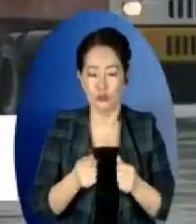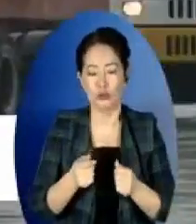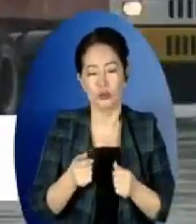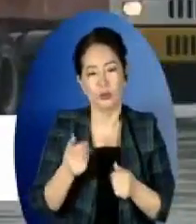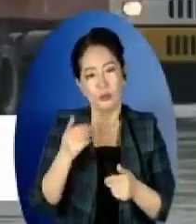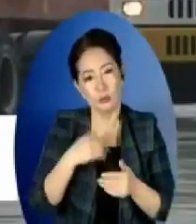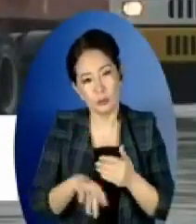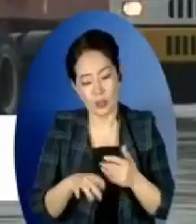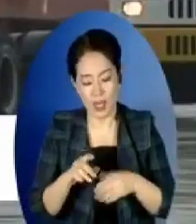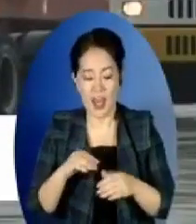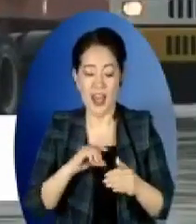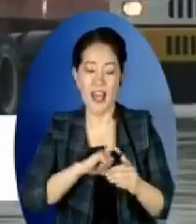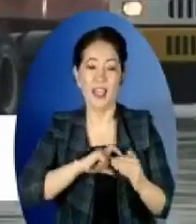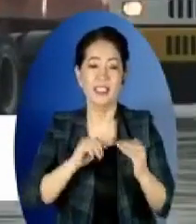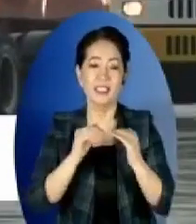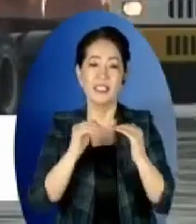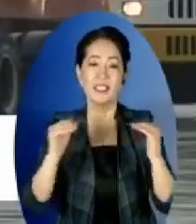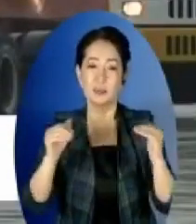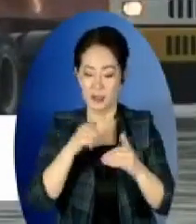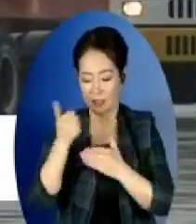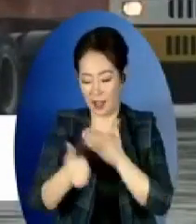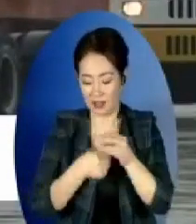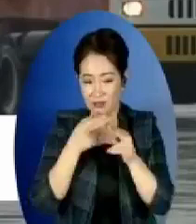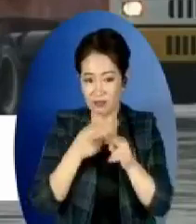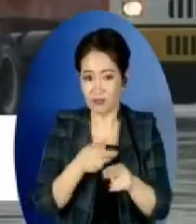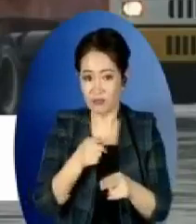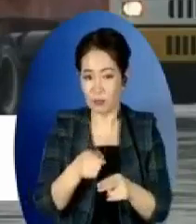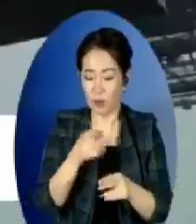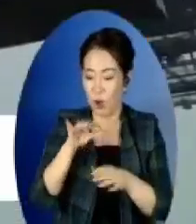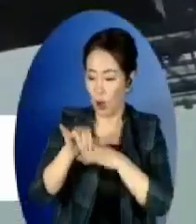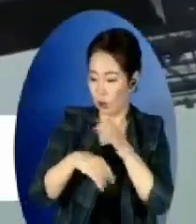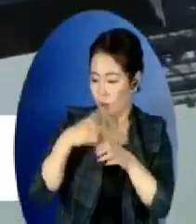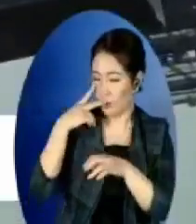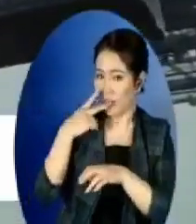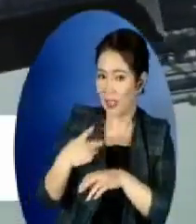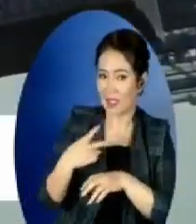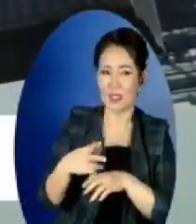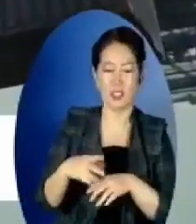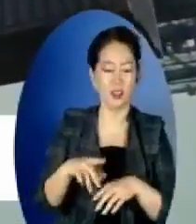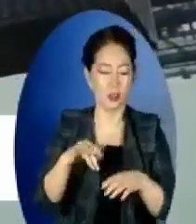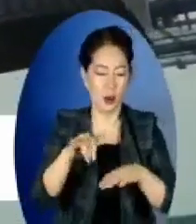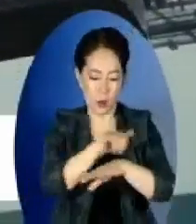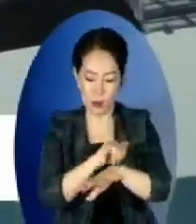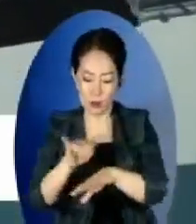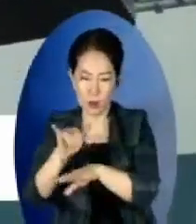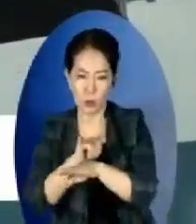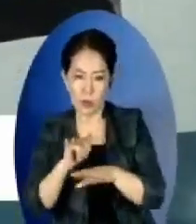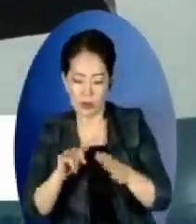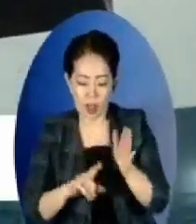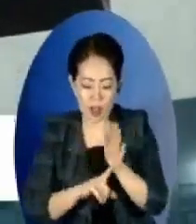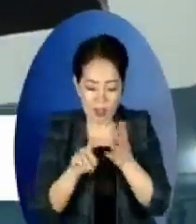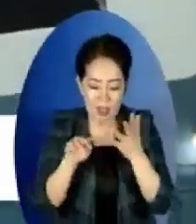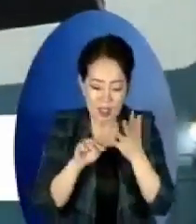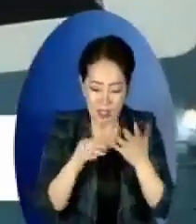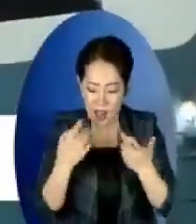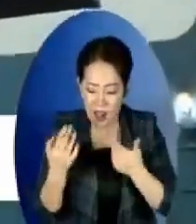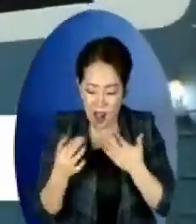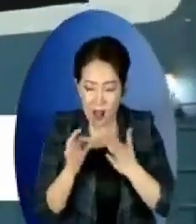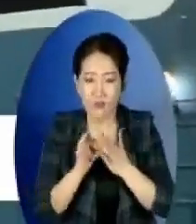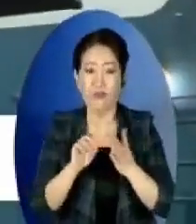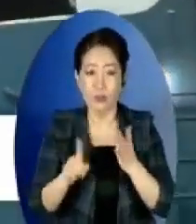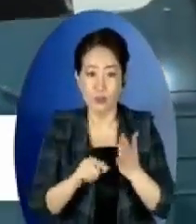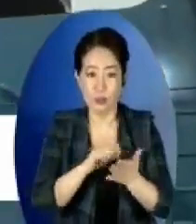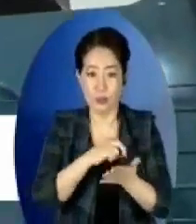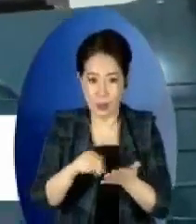бүрдүүлэх, эргэтгэгч байдлыг хангахад чиглэгдсэн гэж олон улсад харж байна. За хоёр тал эхний шатны хилэлцээрийг баталсны дараа